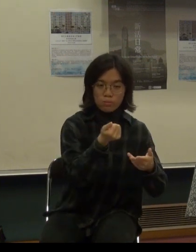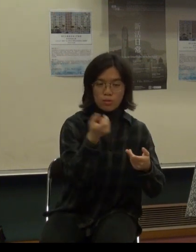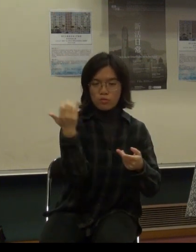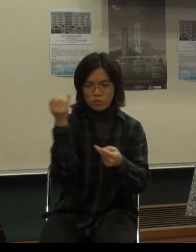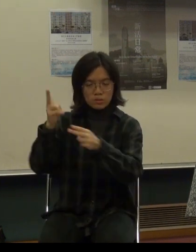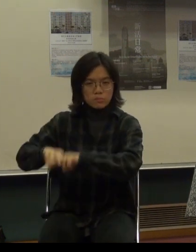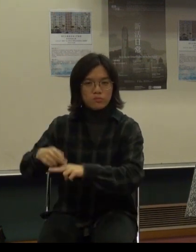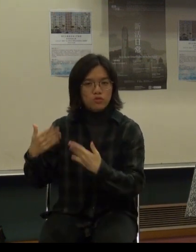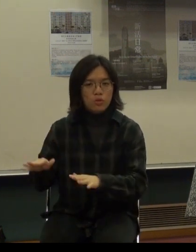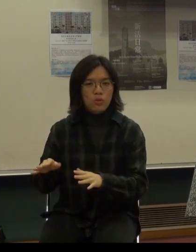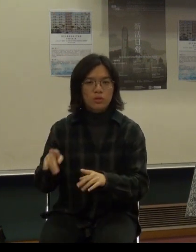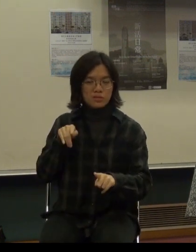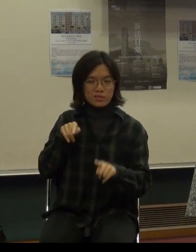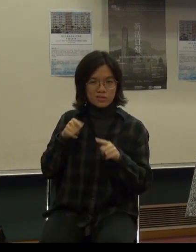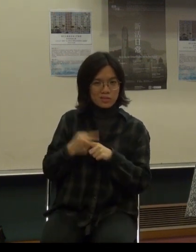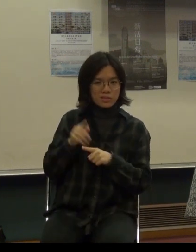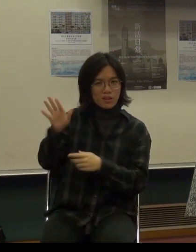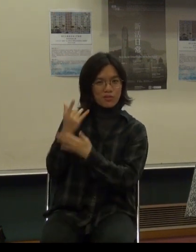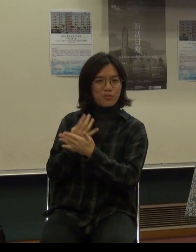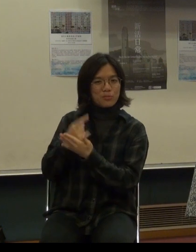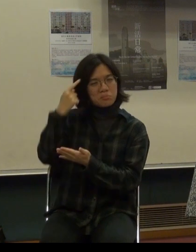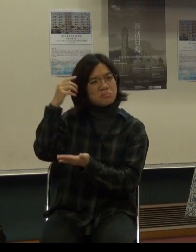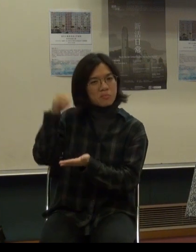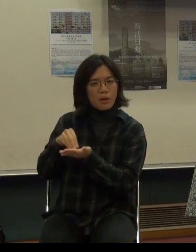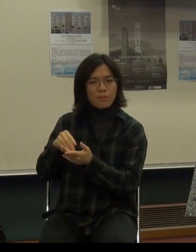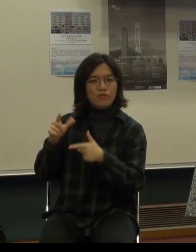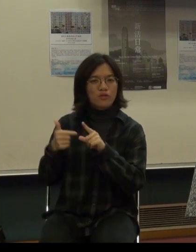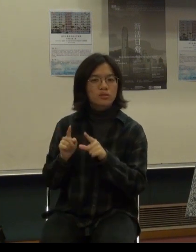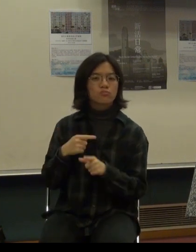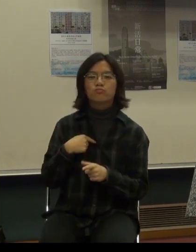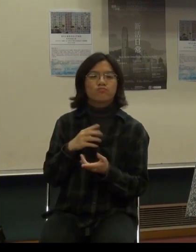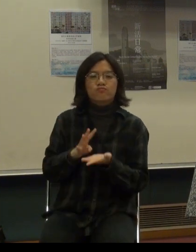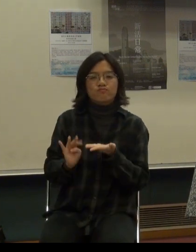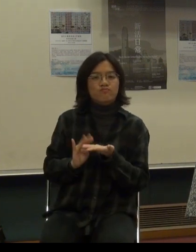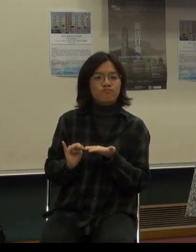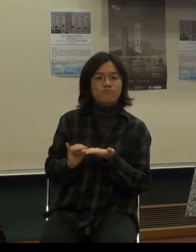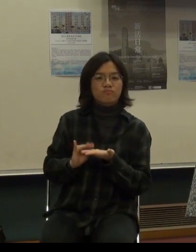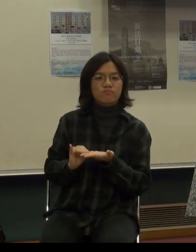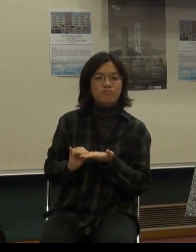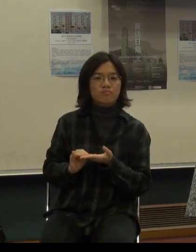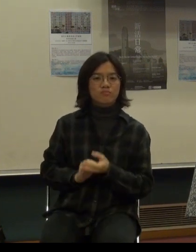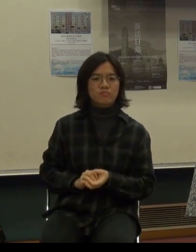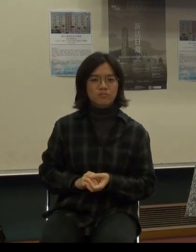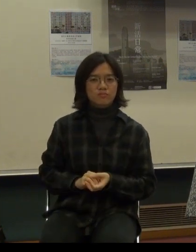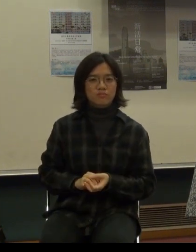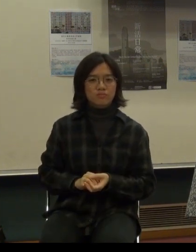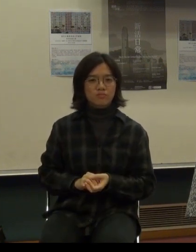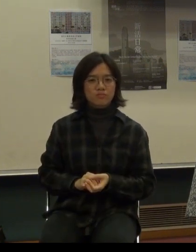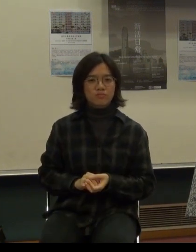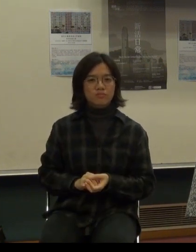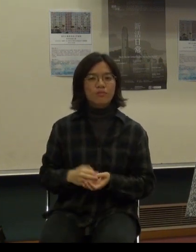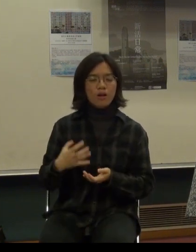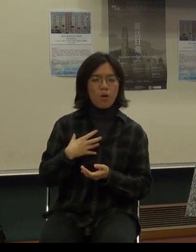佢嗰個準則係點，因為見到佢都似乎係。對於嗰笪地嗰個用需要咧，係擺